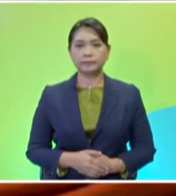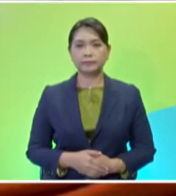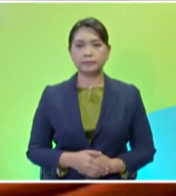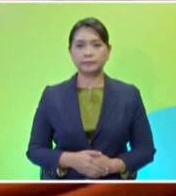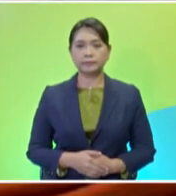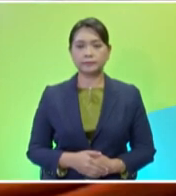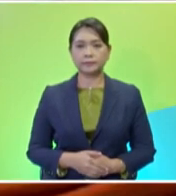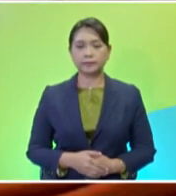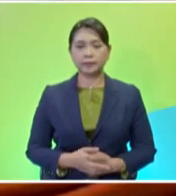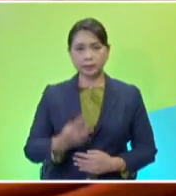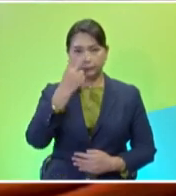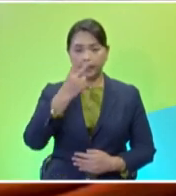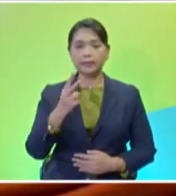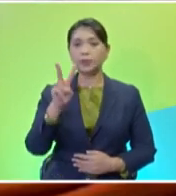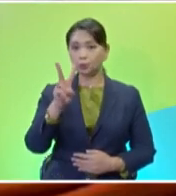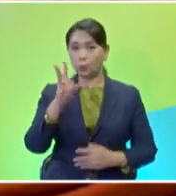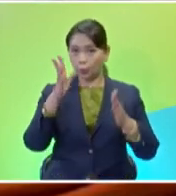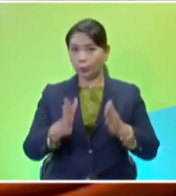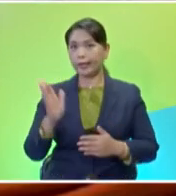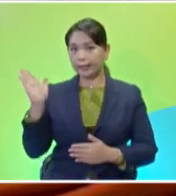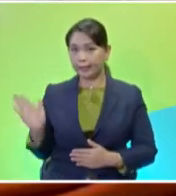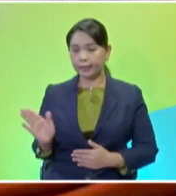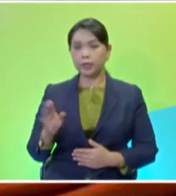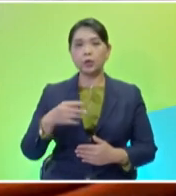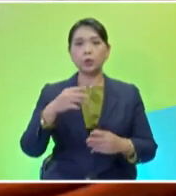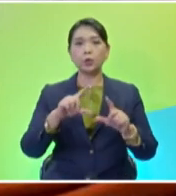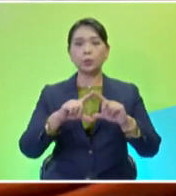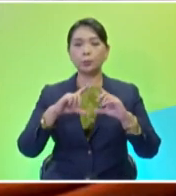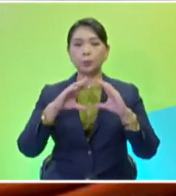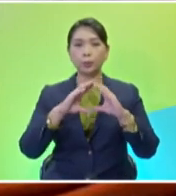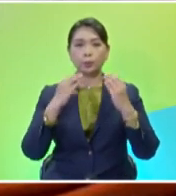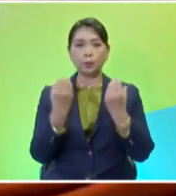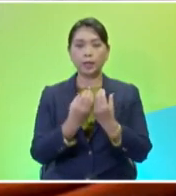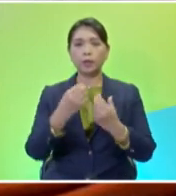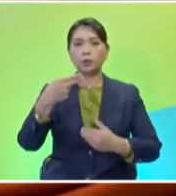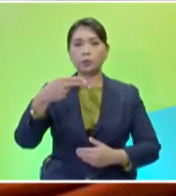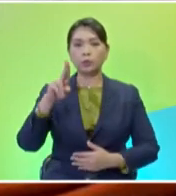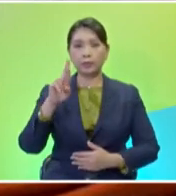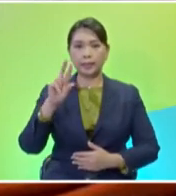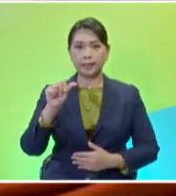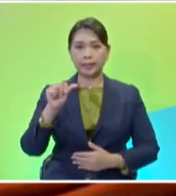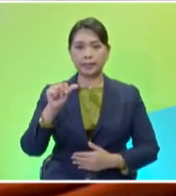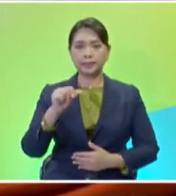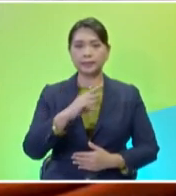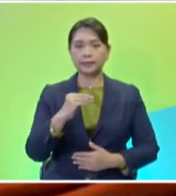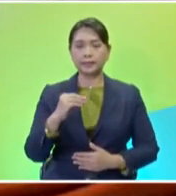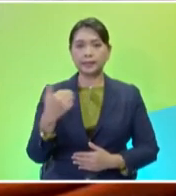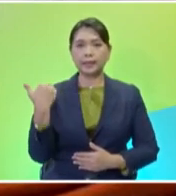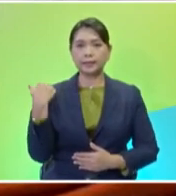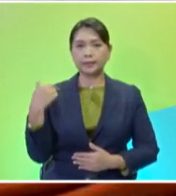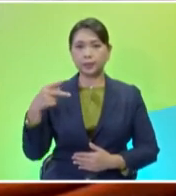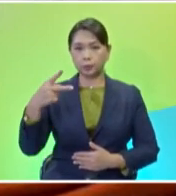Nur Azra Ilana kumpulan hura dan kumpulan Hore Aisyah seterusnya